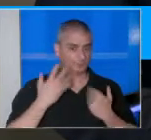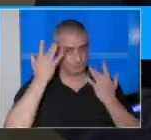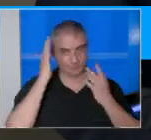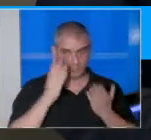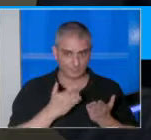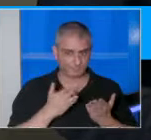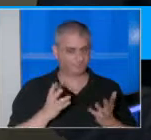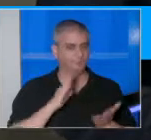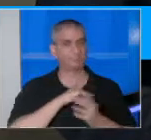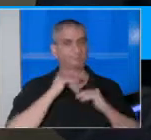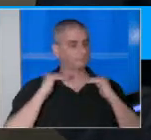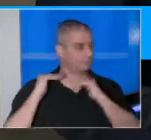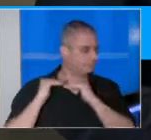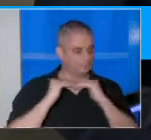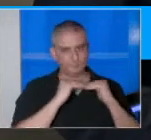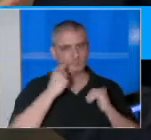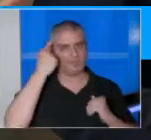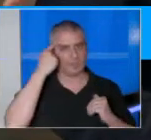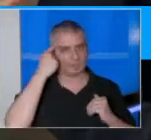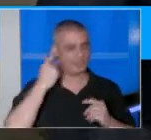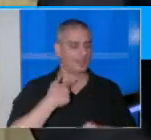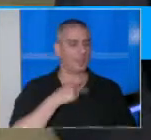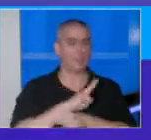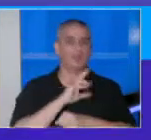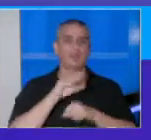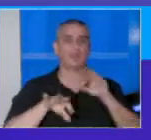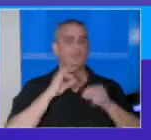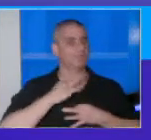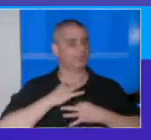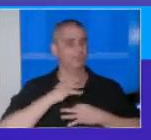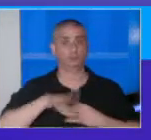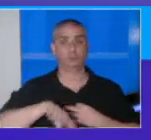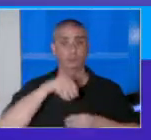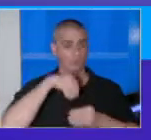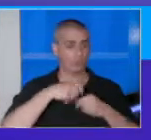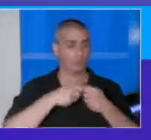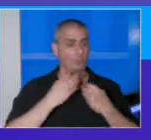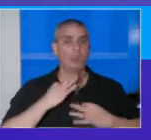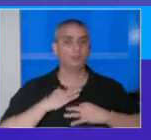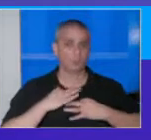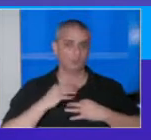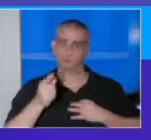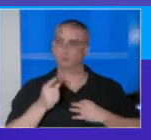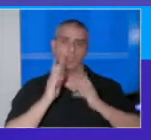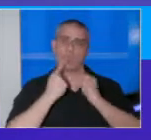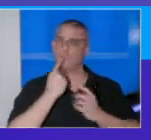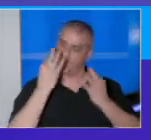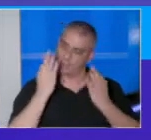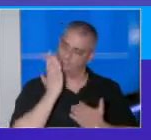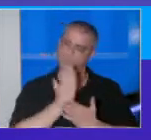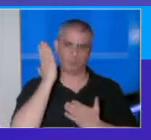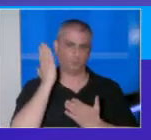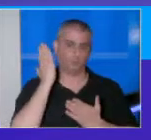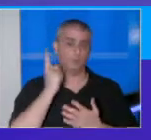דואגים ליישר את הקווים ולדעת להגן על הנבחר שלנו, שנבחר בתוך התנועה שלנו, זאת האמירה החד